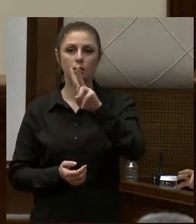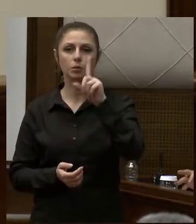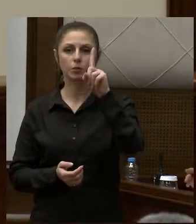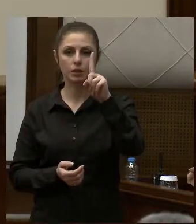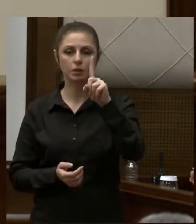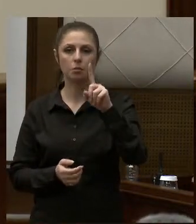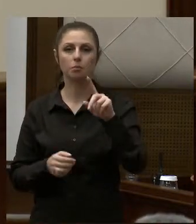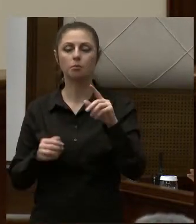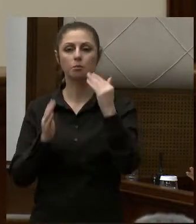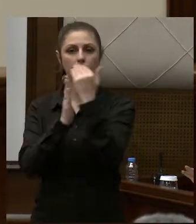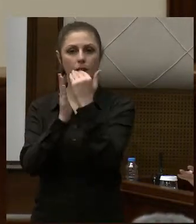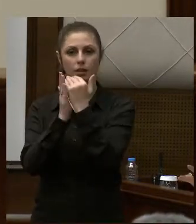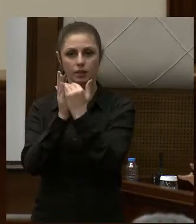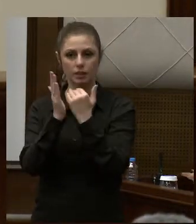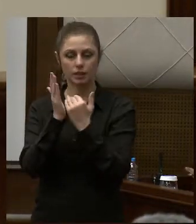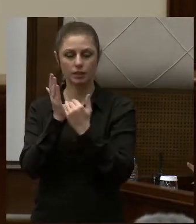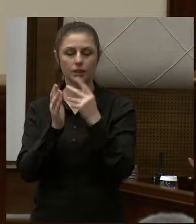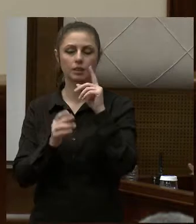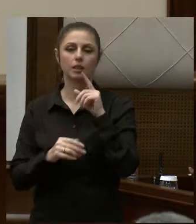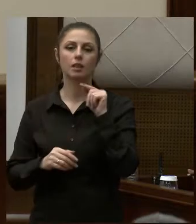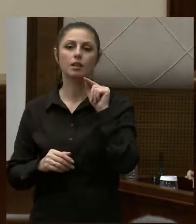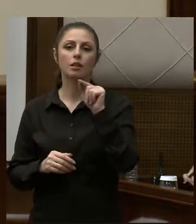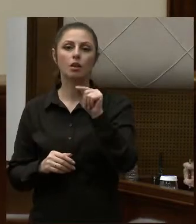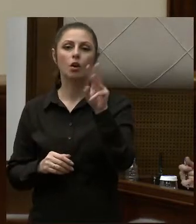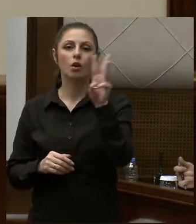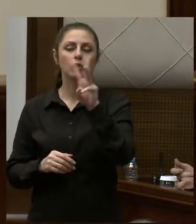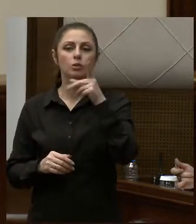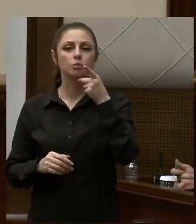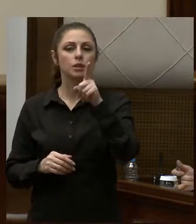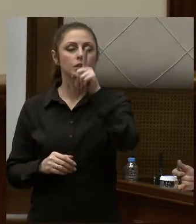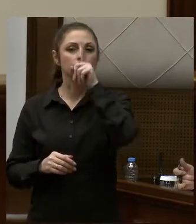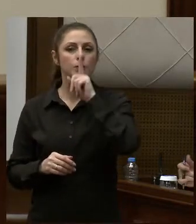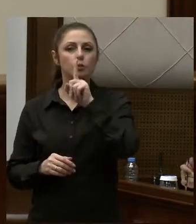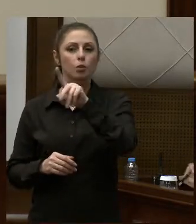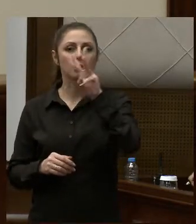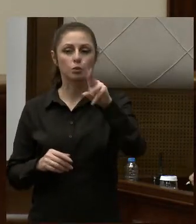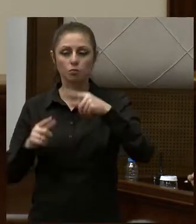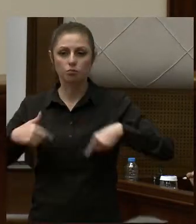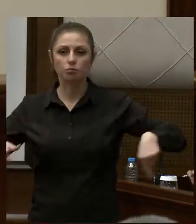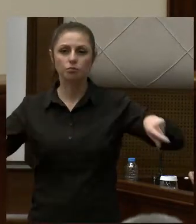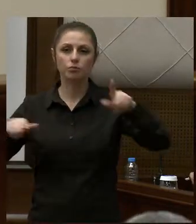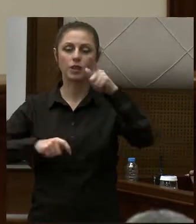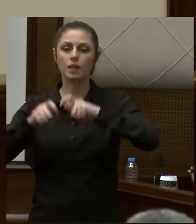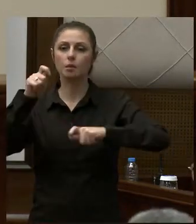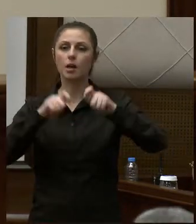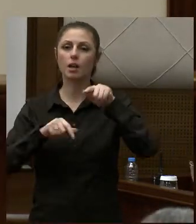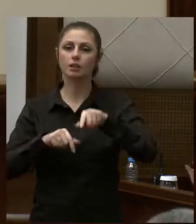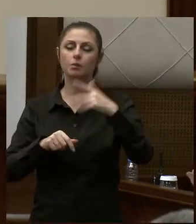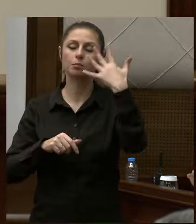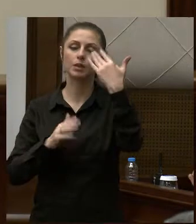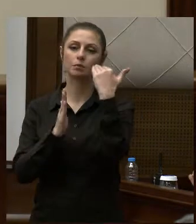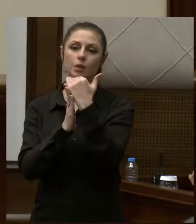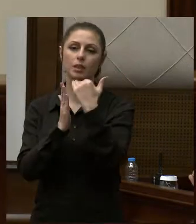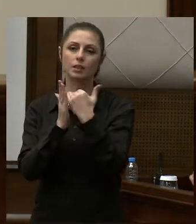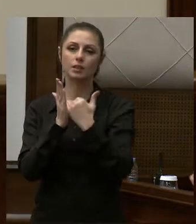ve 03.07.2017 tarih 30.113 sayılı Planlı Alanlar İmar Yönetmeliği'nin 5.